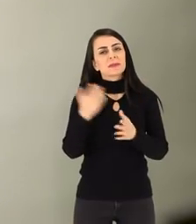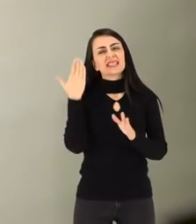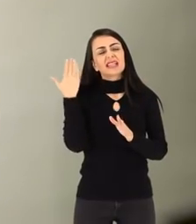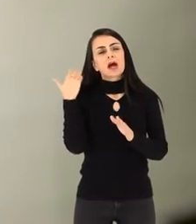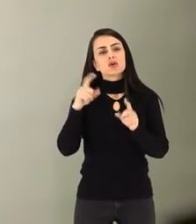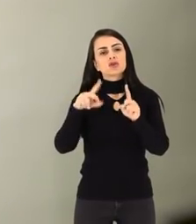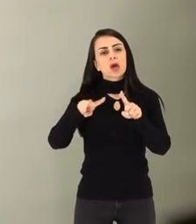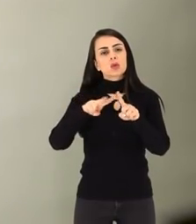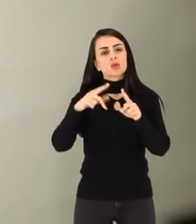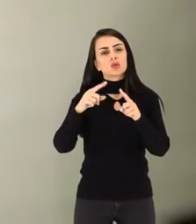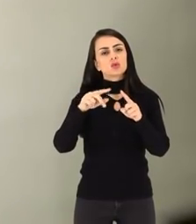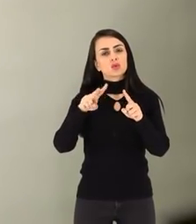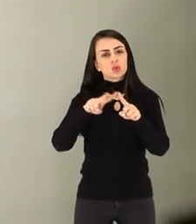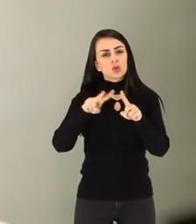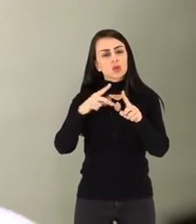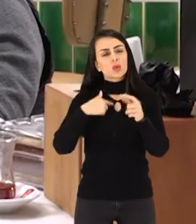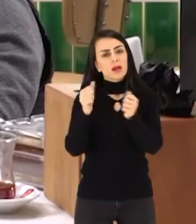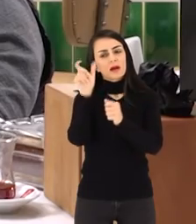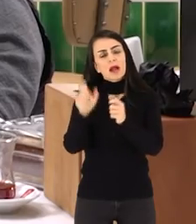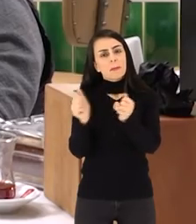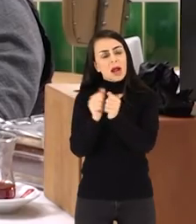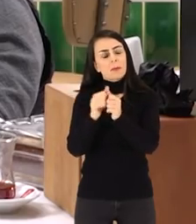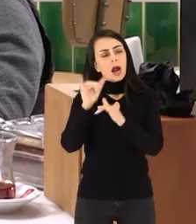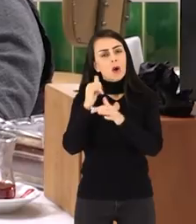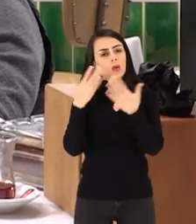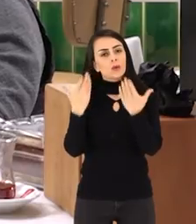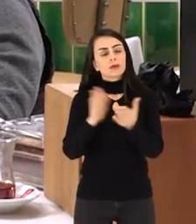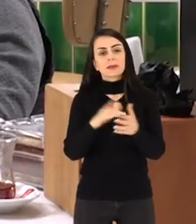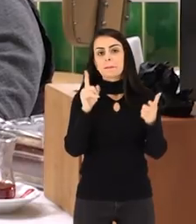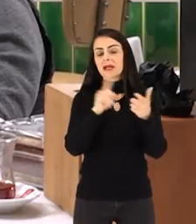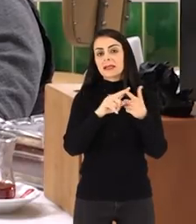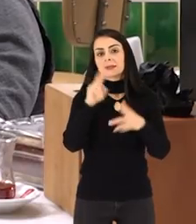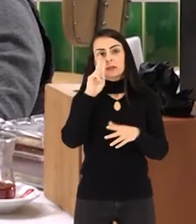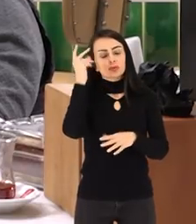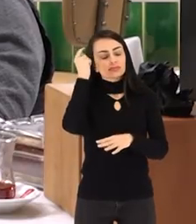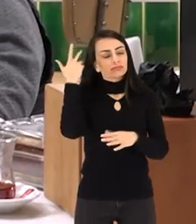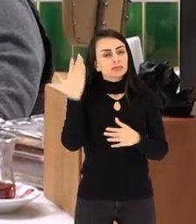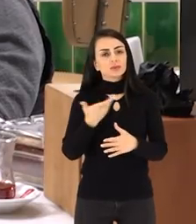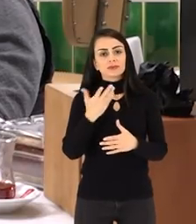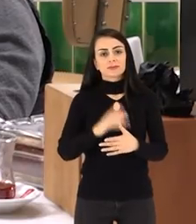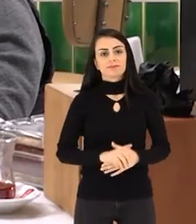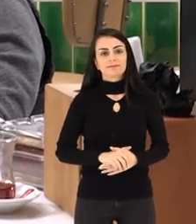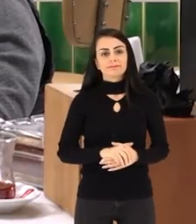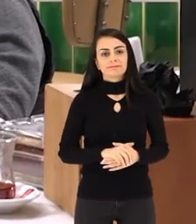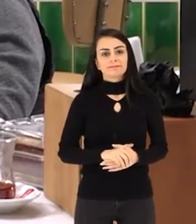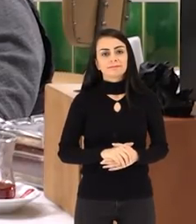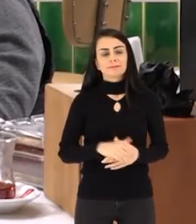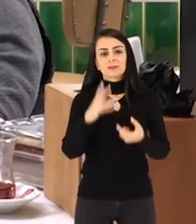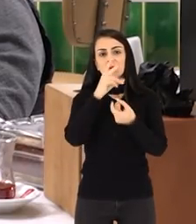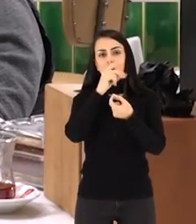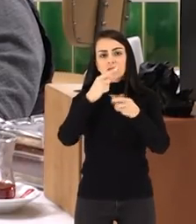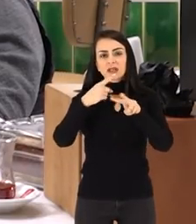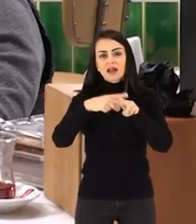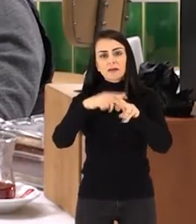beraber. Ve başka bir tane de... En son bak unutmuşum bile. Ha, Özcan Alper'in bir